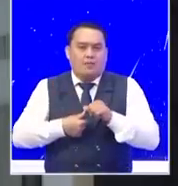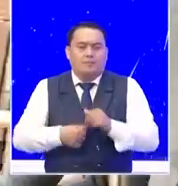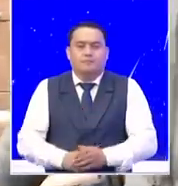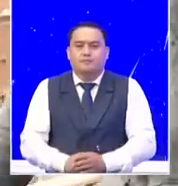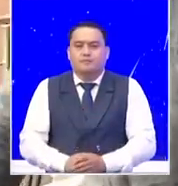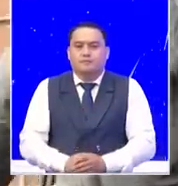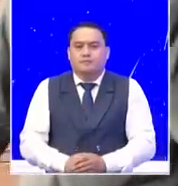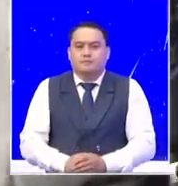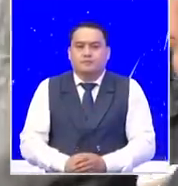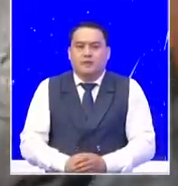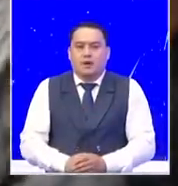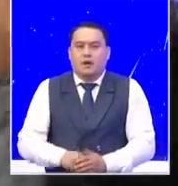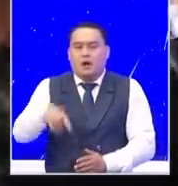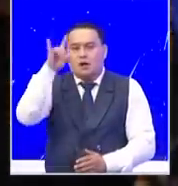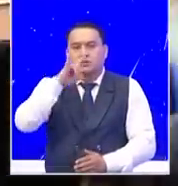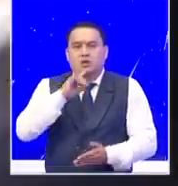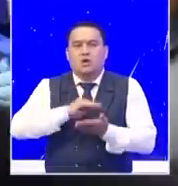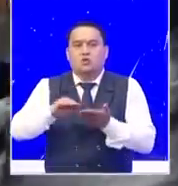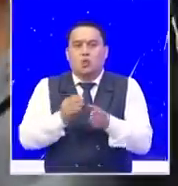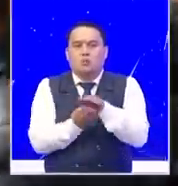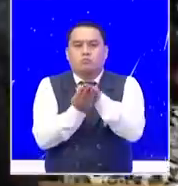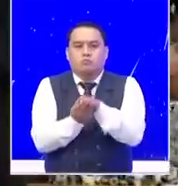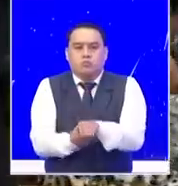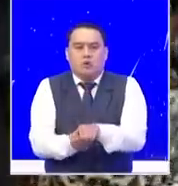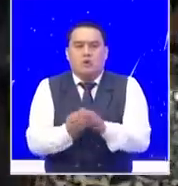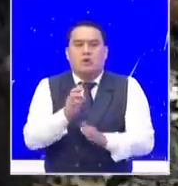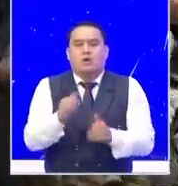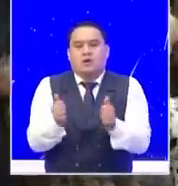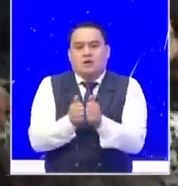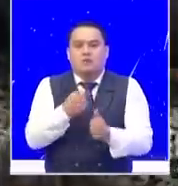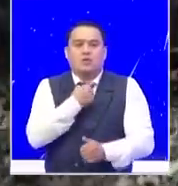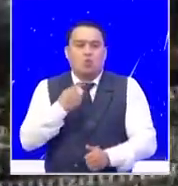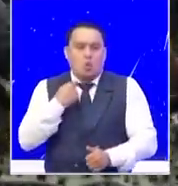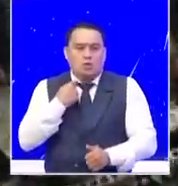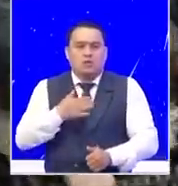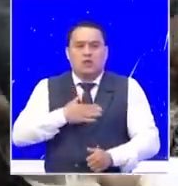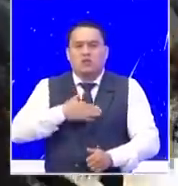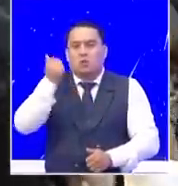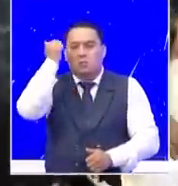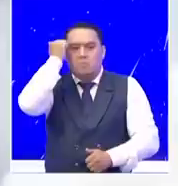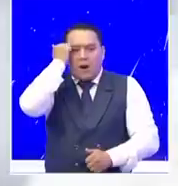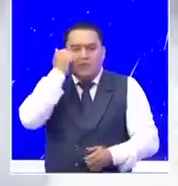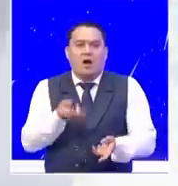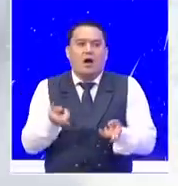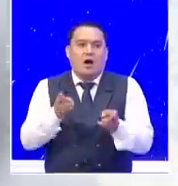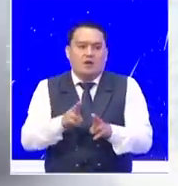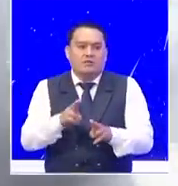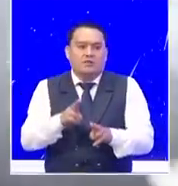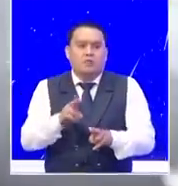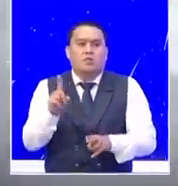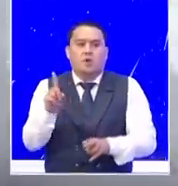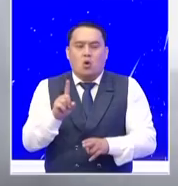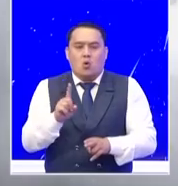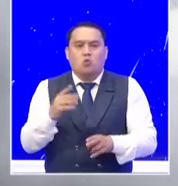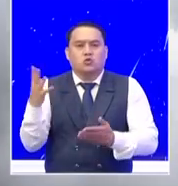точно. Звезду казахстанской журналистики похоронили на кладбище близ Талдыкургана. Но в нашей памяти он останется все тем же